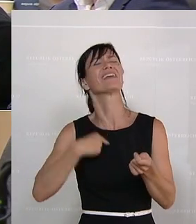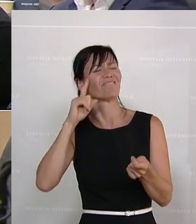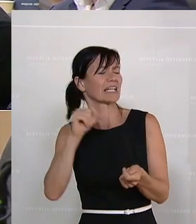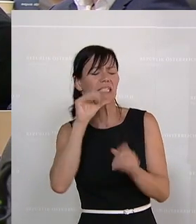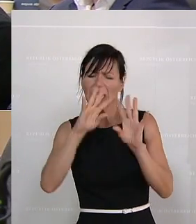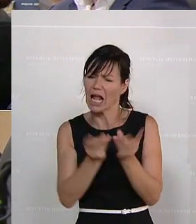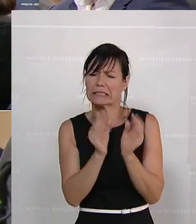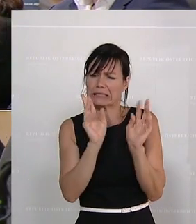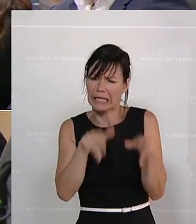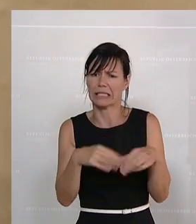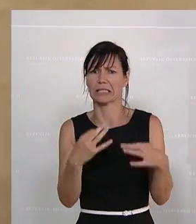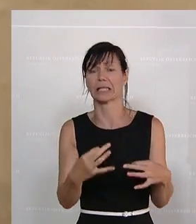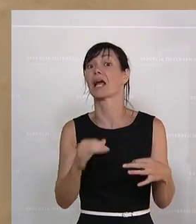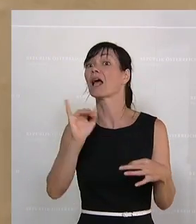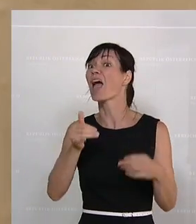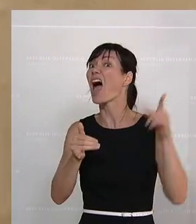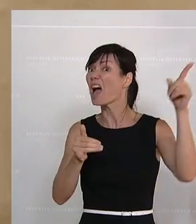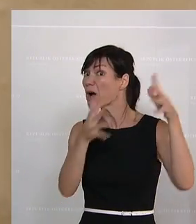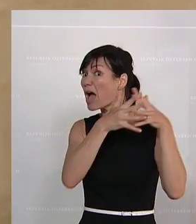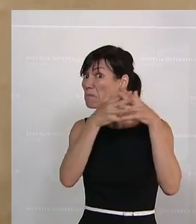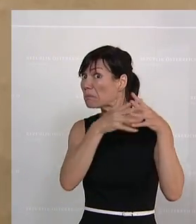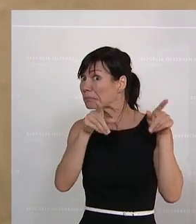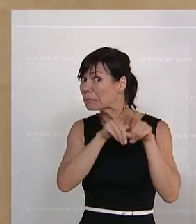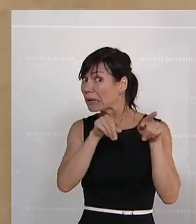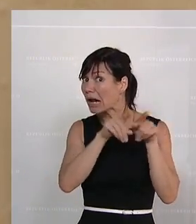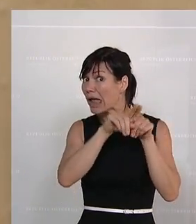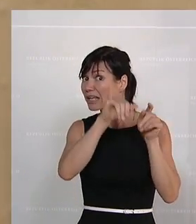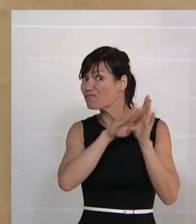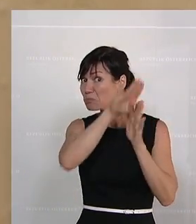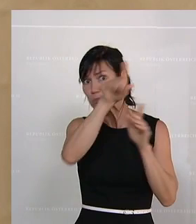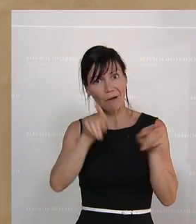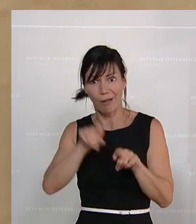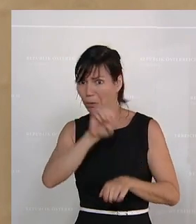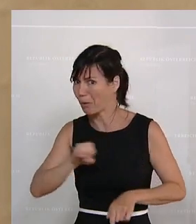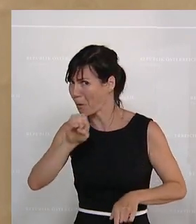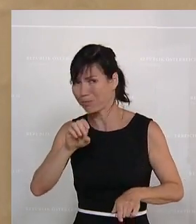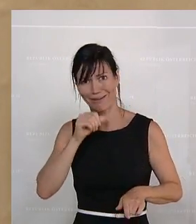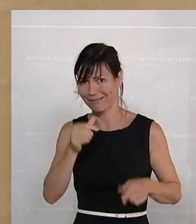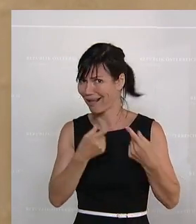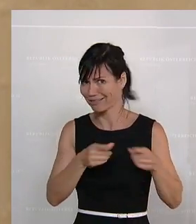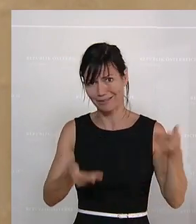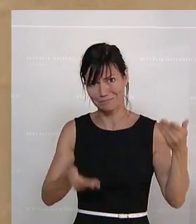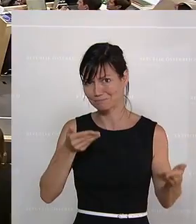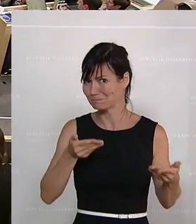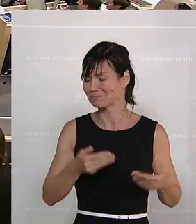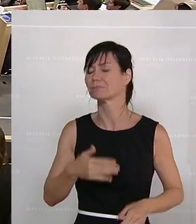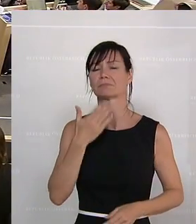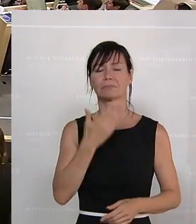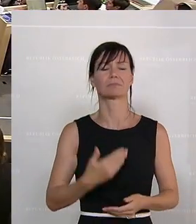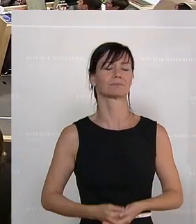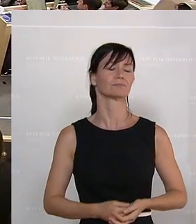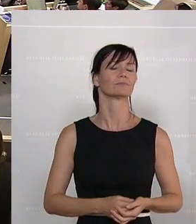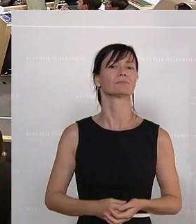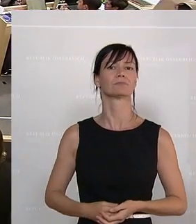der amerikaner haben die gleich große inflation in europäer danke gabriel obernosterer budgetsprecher der övp er